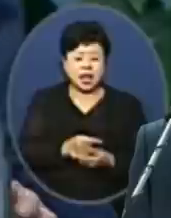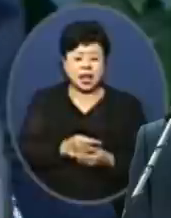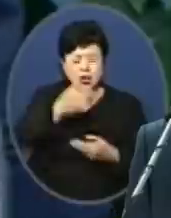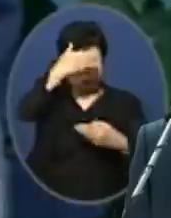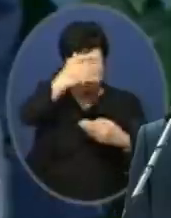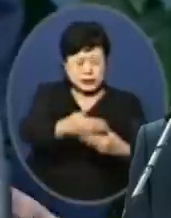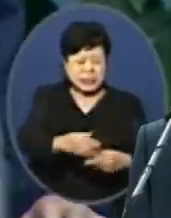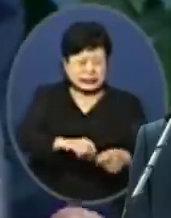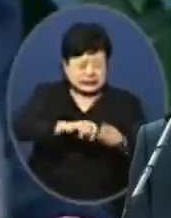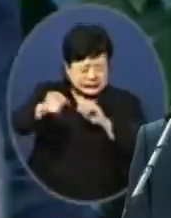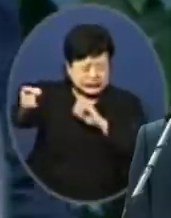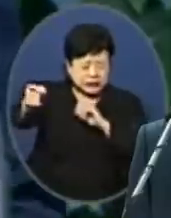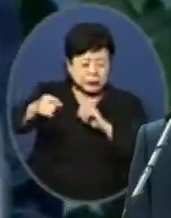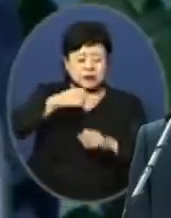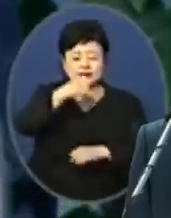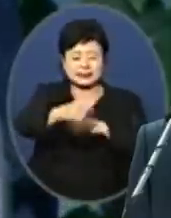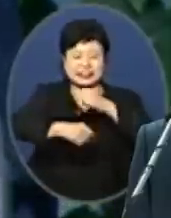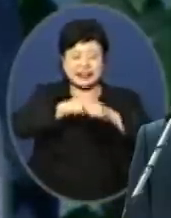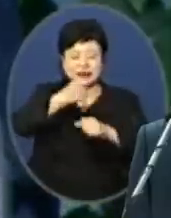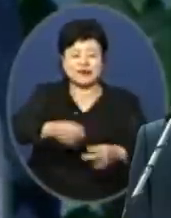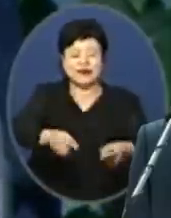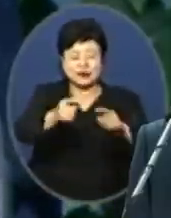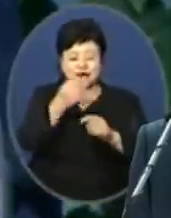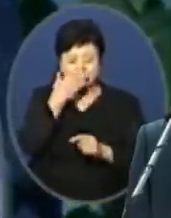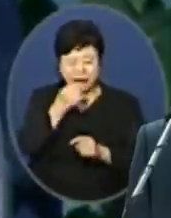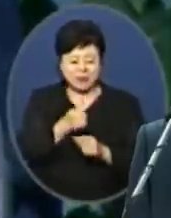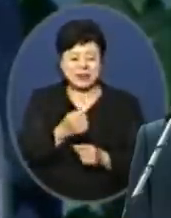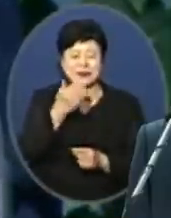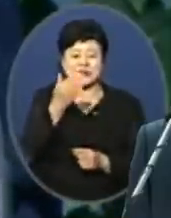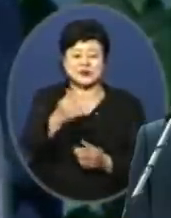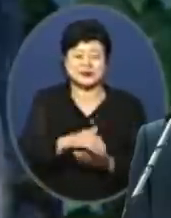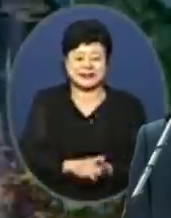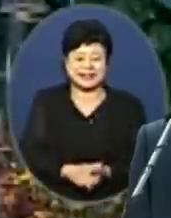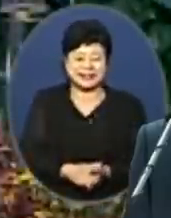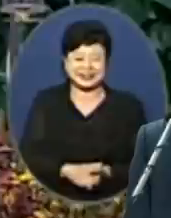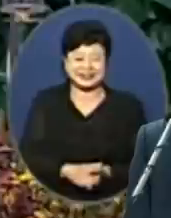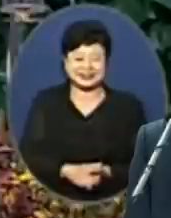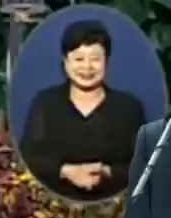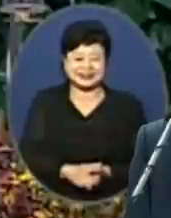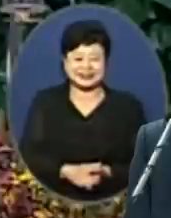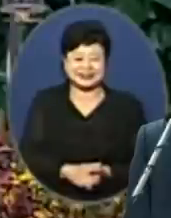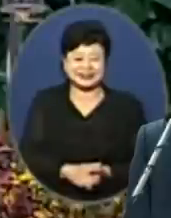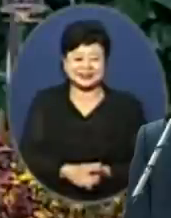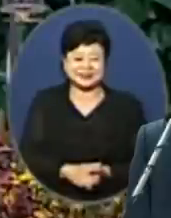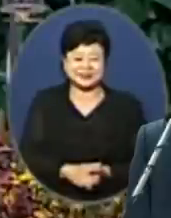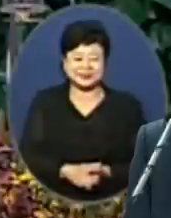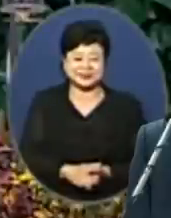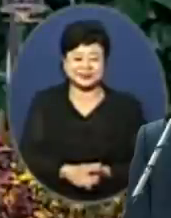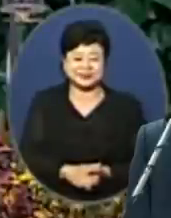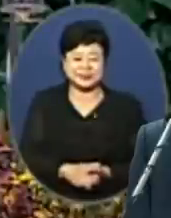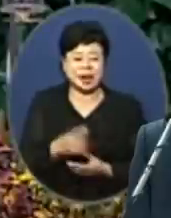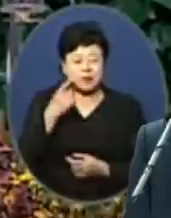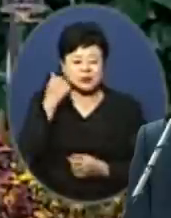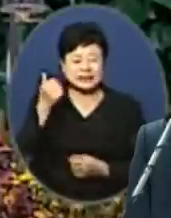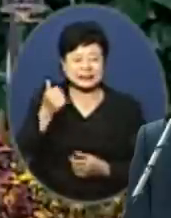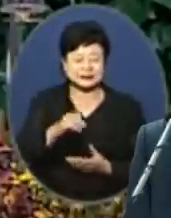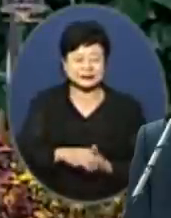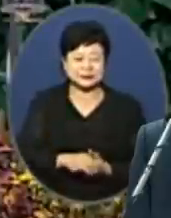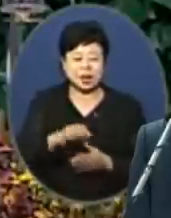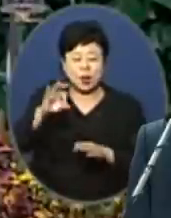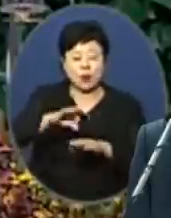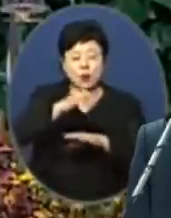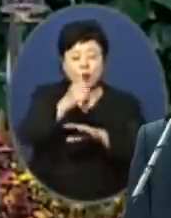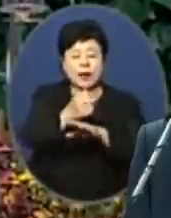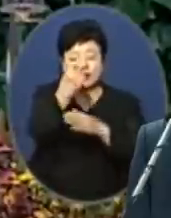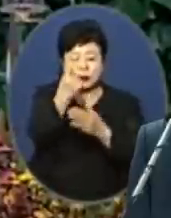찢어버리고 자유로 들어올 수 있도록 만들어주신 것입니다. 의인 루처 목사님이 왕이 오신다라는 책에서